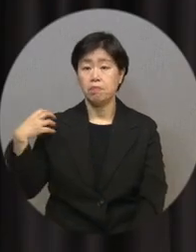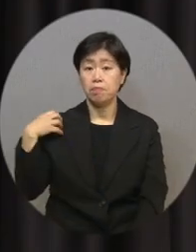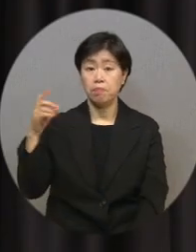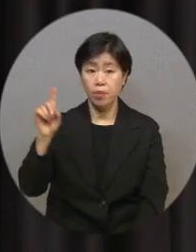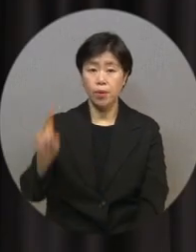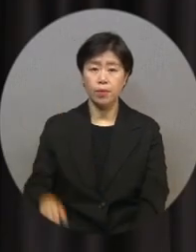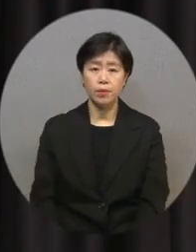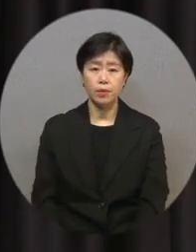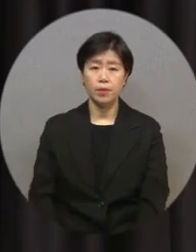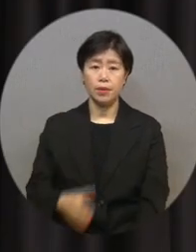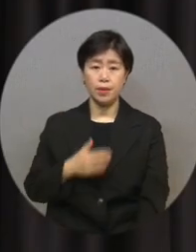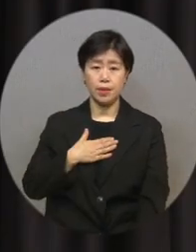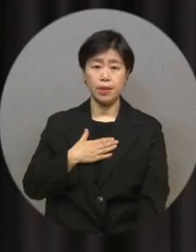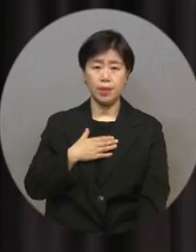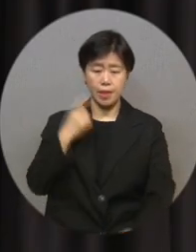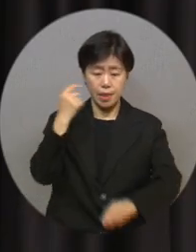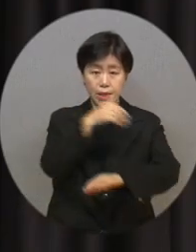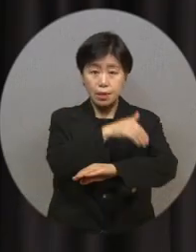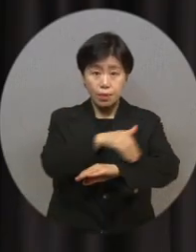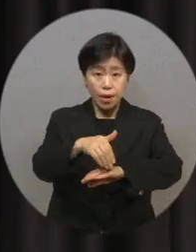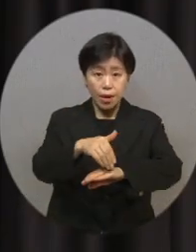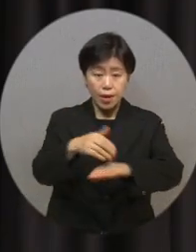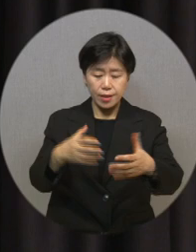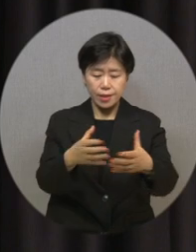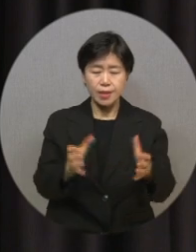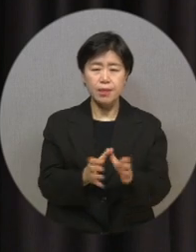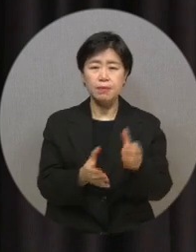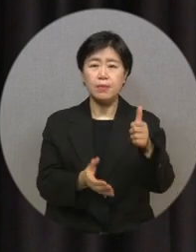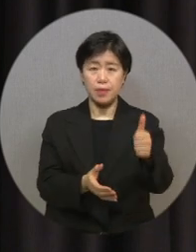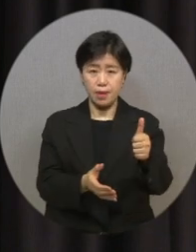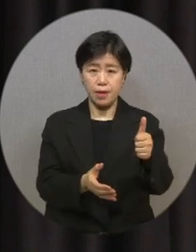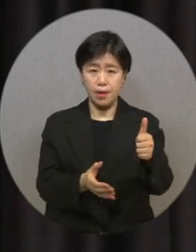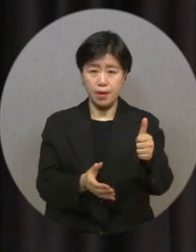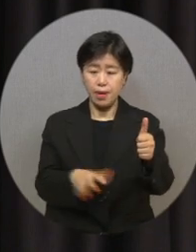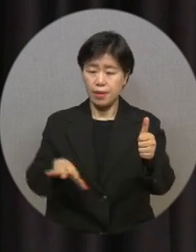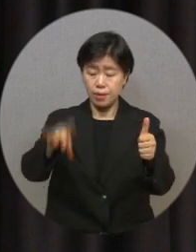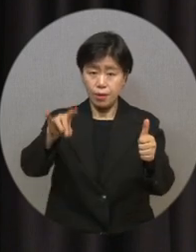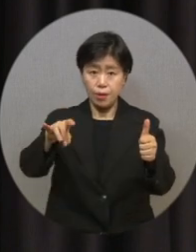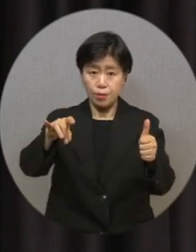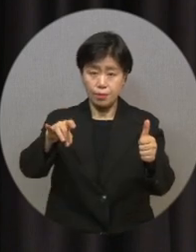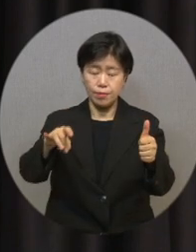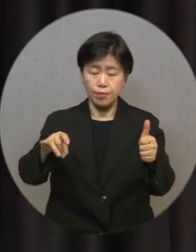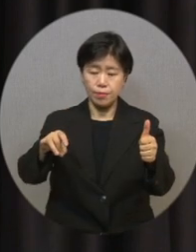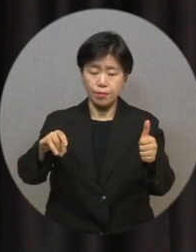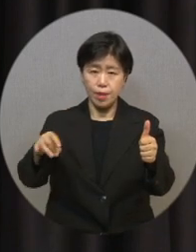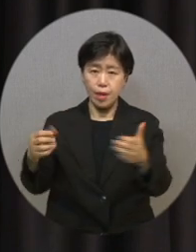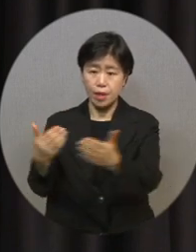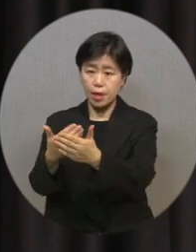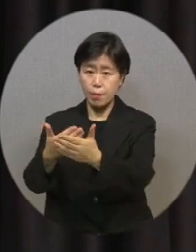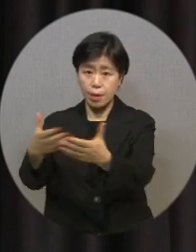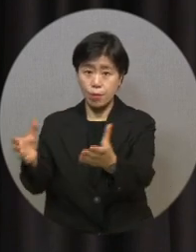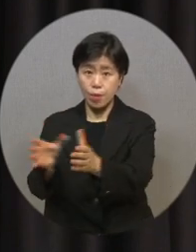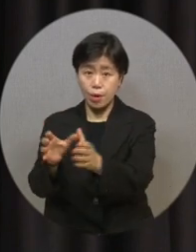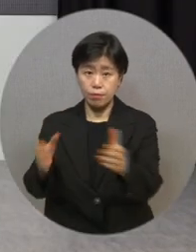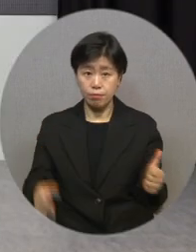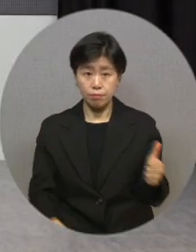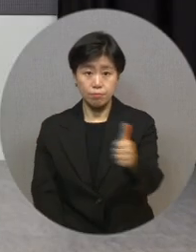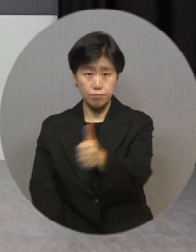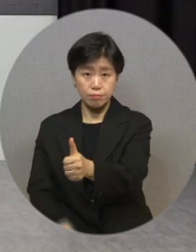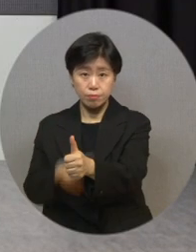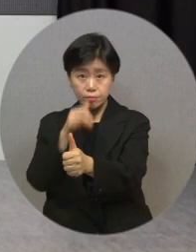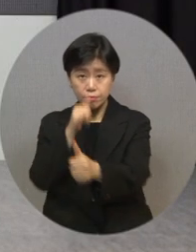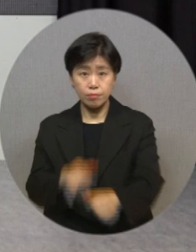제가 기획 그 당시에는 기획 팀장 있었요 그다음에 이제 그때부터 예예 예 직급이